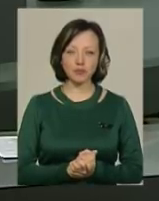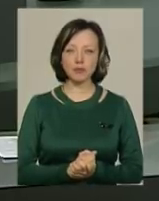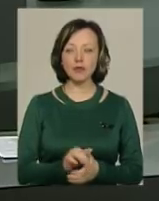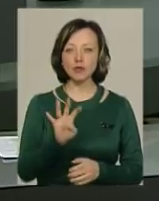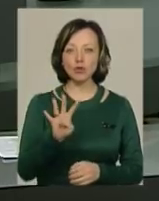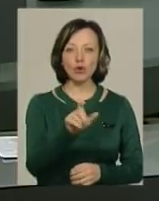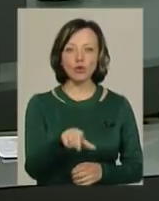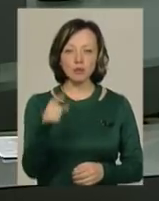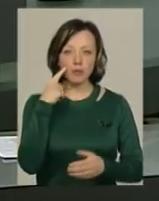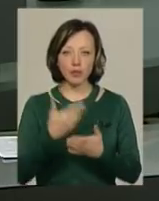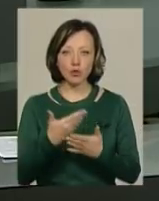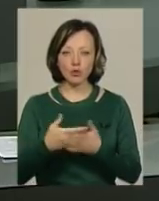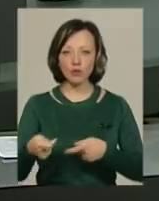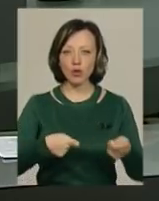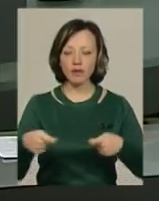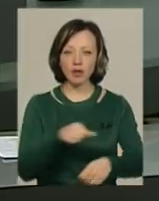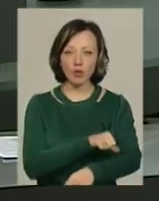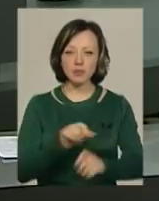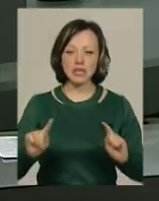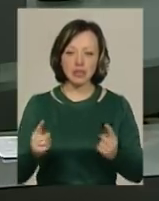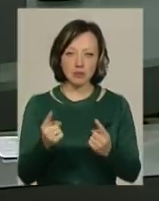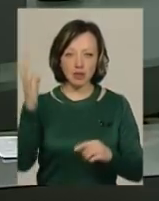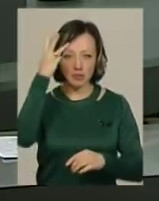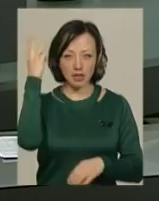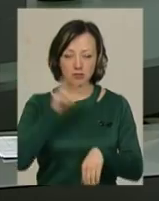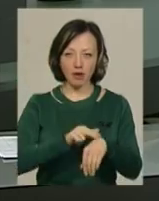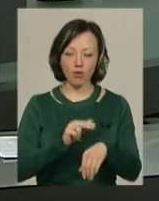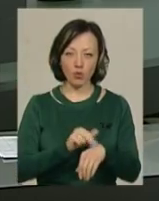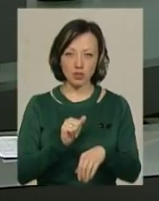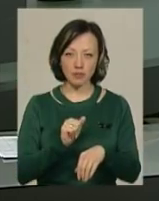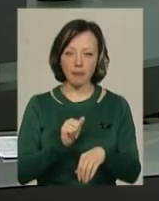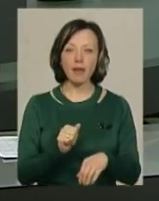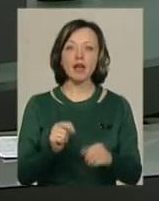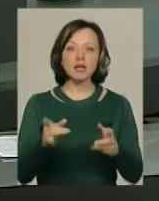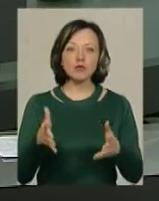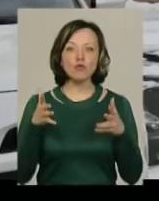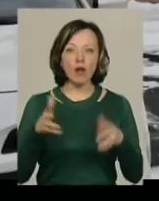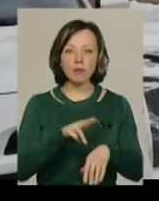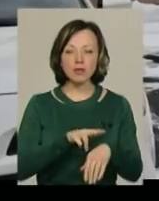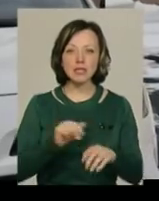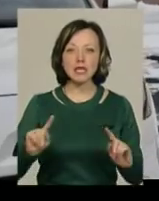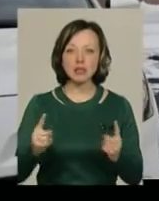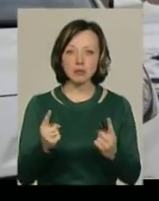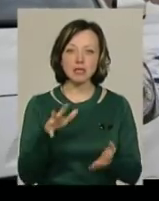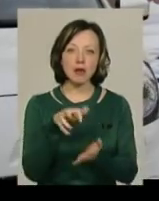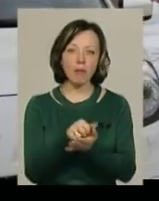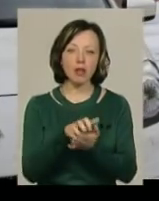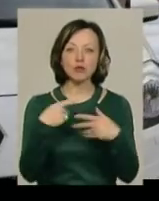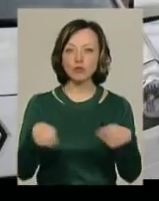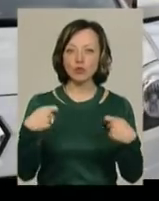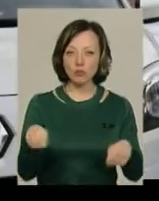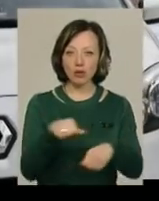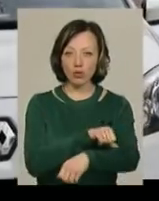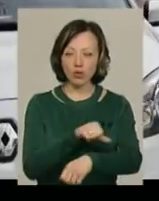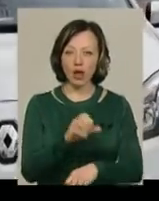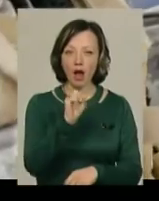Чотирьох осіб, яких підозрюють у торгівлі наркотиками, затримали хмельницькі правоохоронці. Як з'ясували правоохоронці, затримані займалися збутом